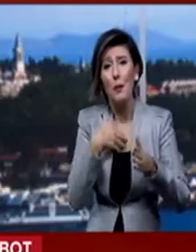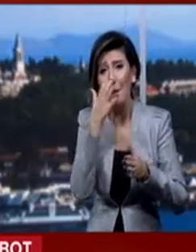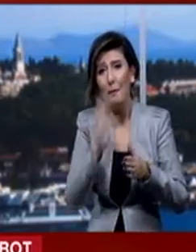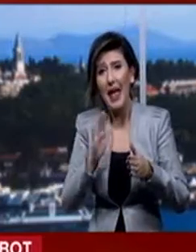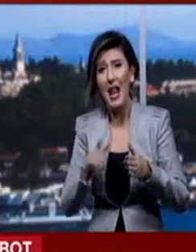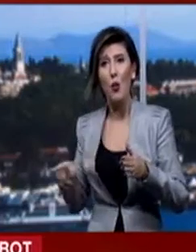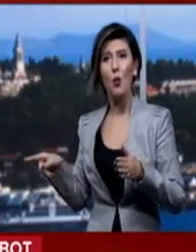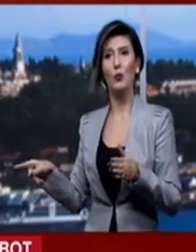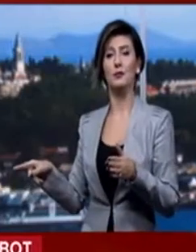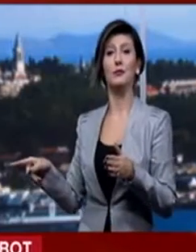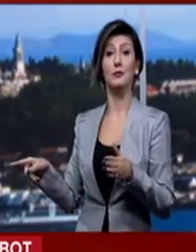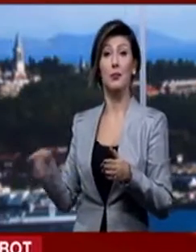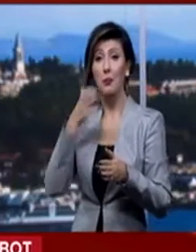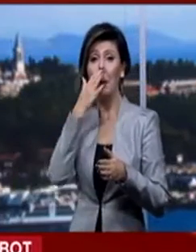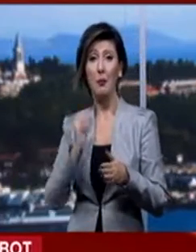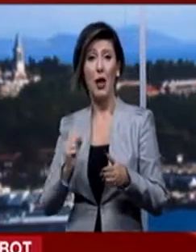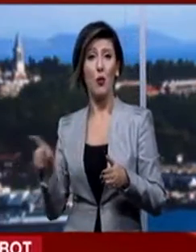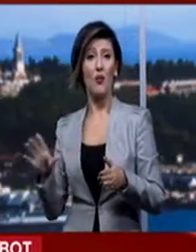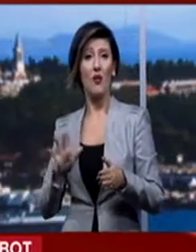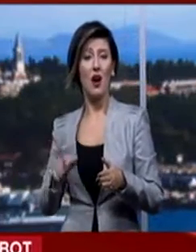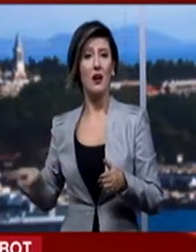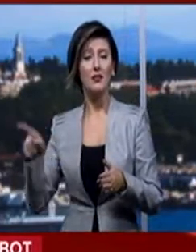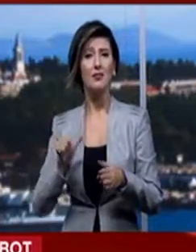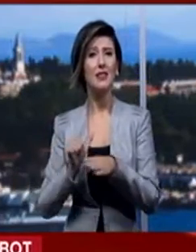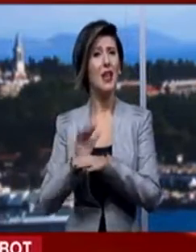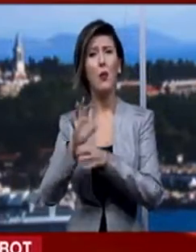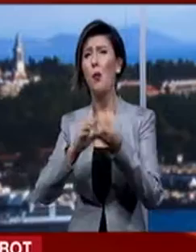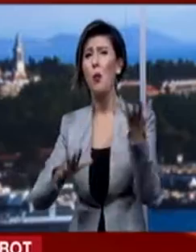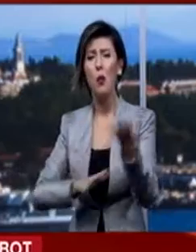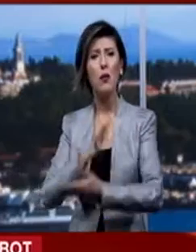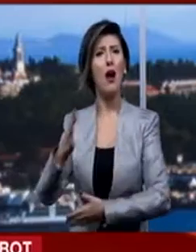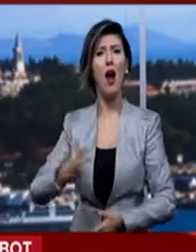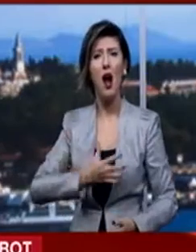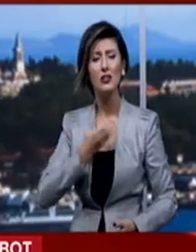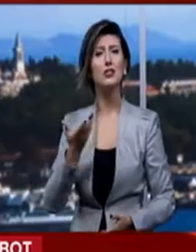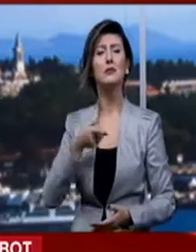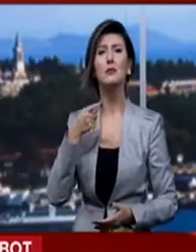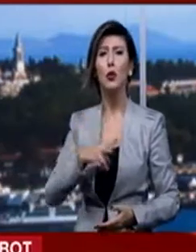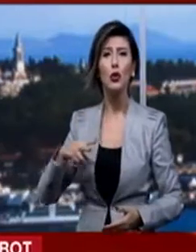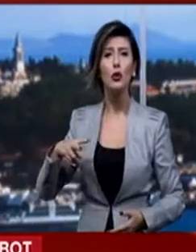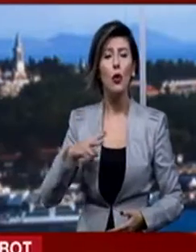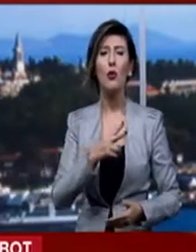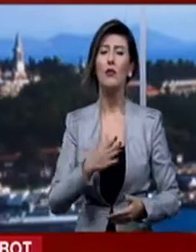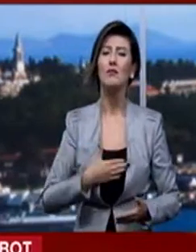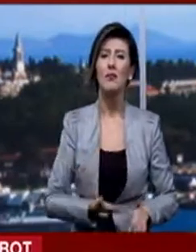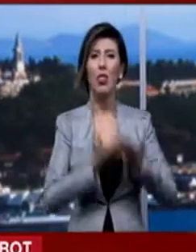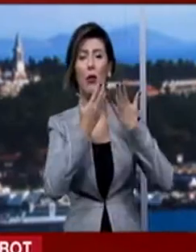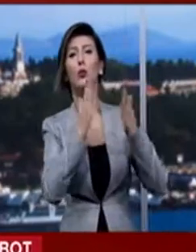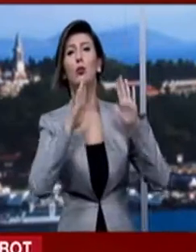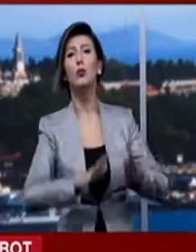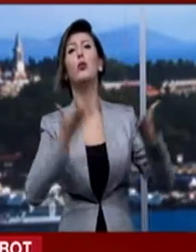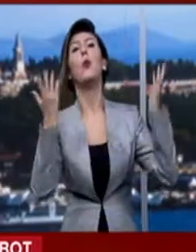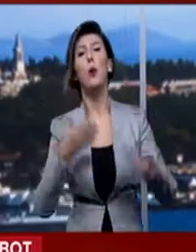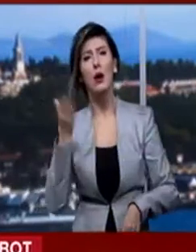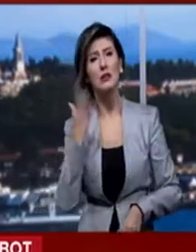Burada bekleyişlerini sürdürüyorlar. Yine yaşanan hiçbir olay, hiçbir acı onları bu yolculuktan maalesef alıkoyamıyor.